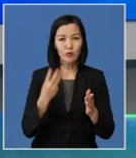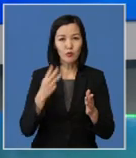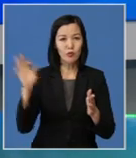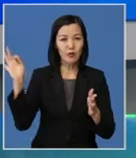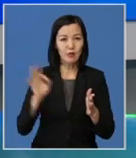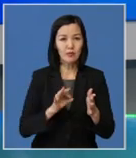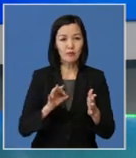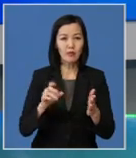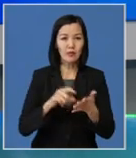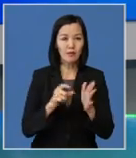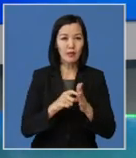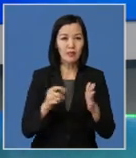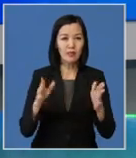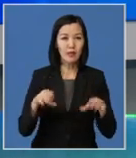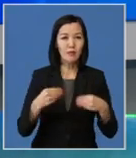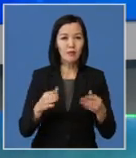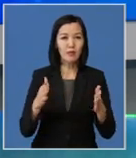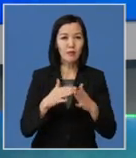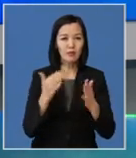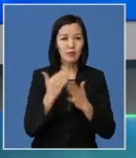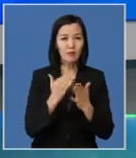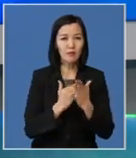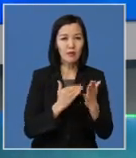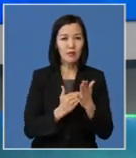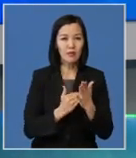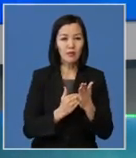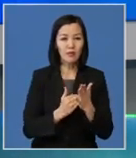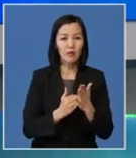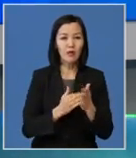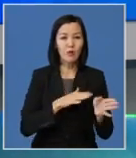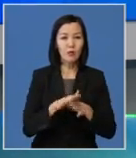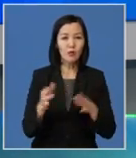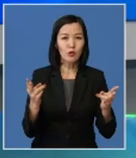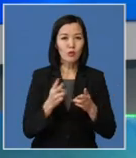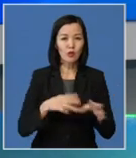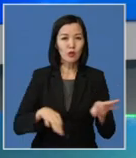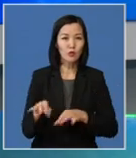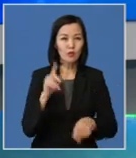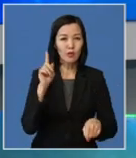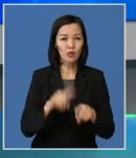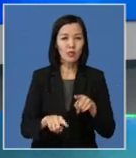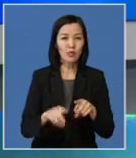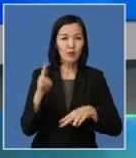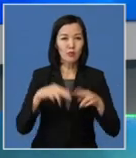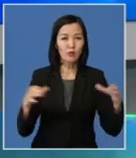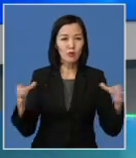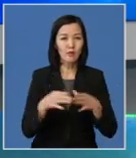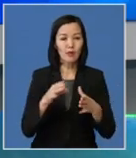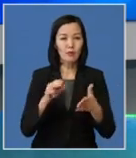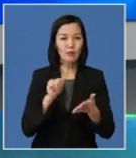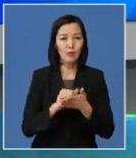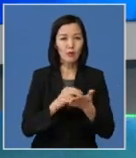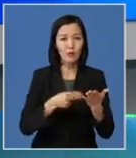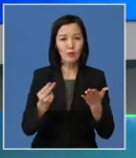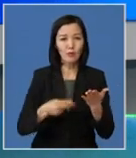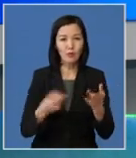9,3%-бен пәтер беретін баспана бағдарламасы ұсынған көмекті де уыстан шығарып алмау керек. Ол үшін жобаны жеделдетіп, мердігер компаниялармен меморандумға қол қойылуы